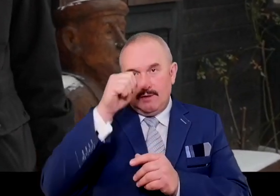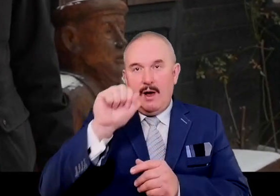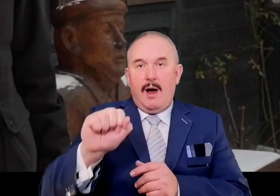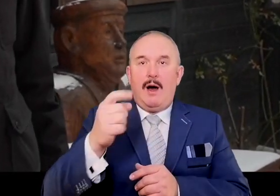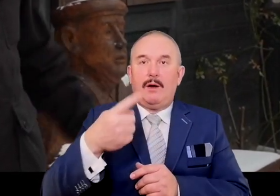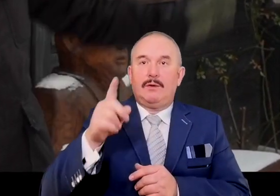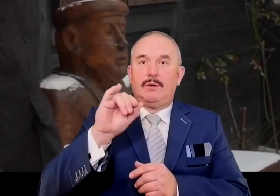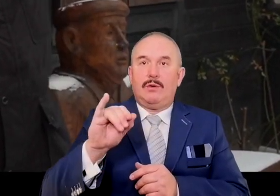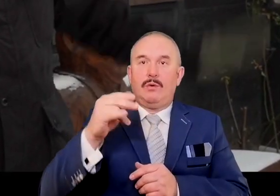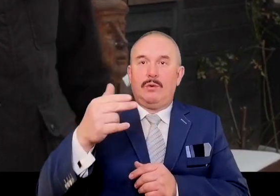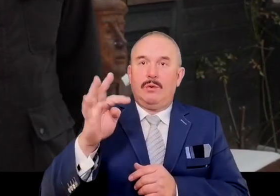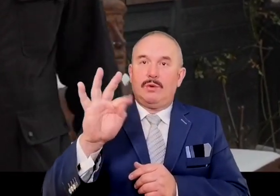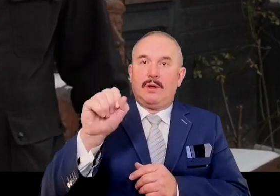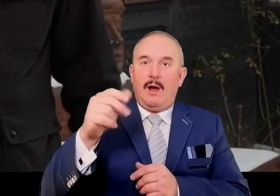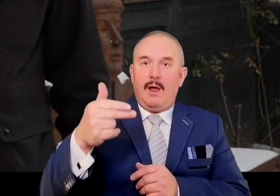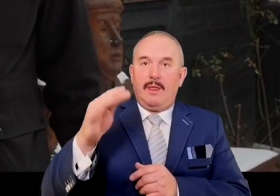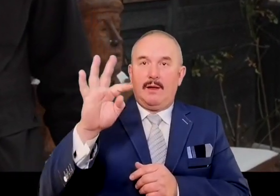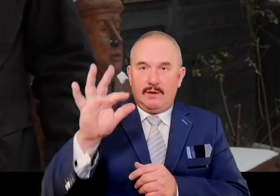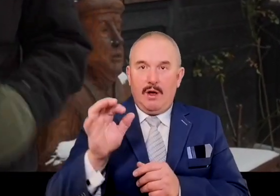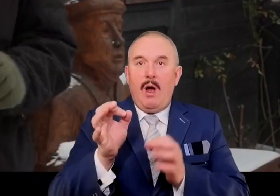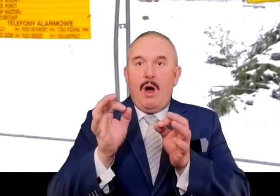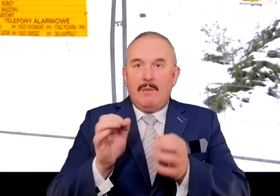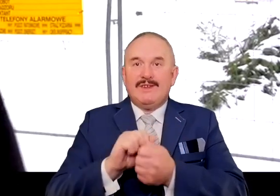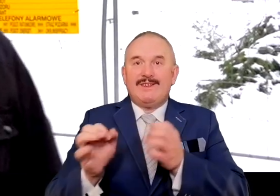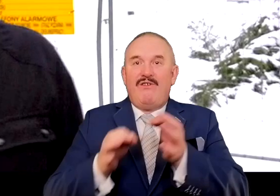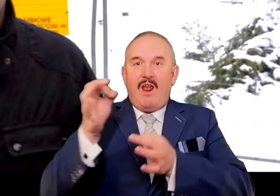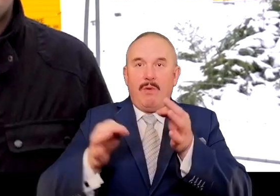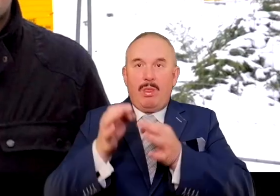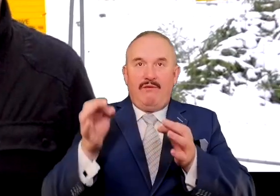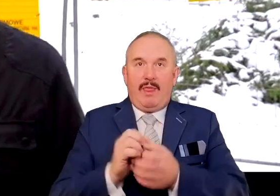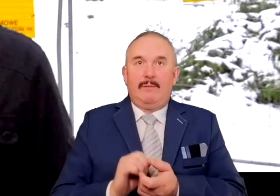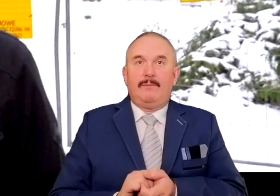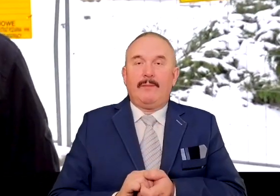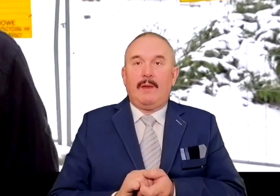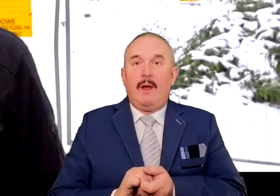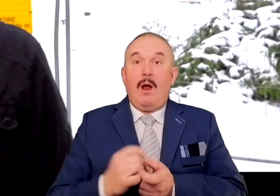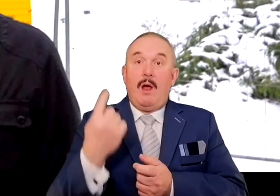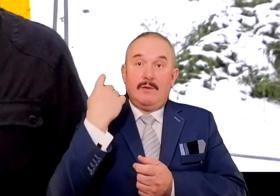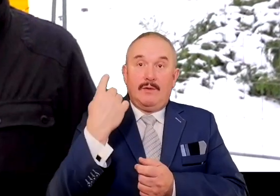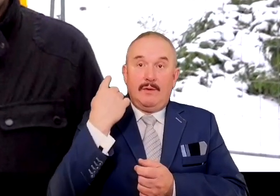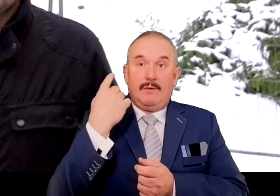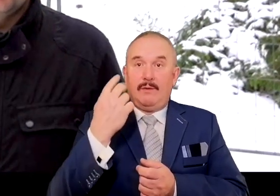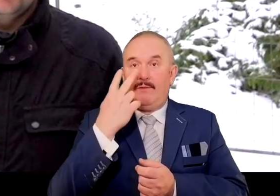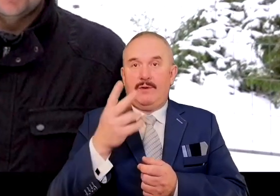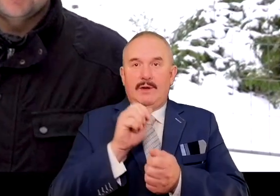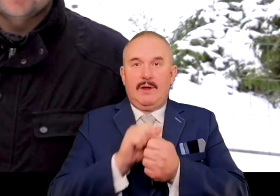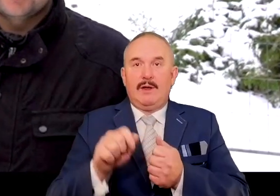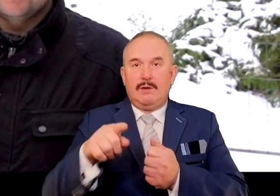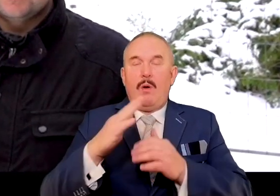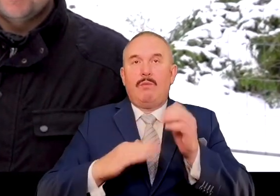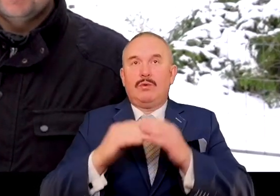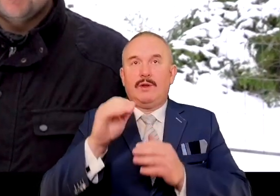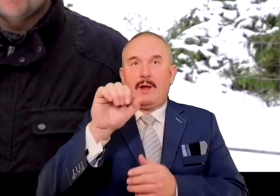adiutantówki, który obecnie jest w remoncie, który pokażę Wam za chwilę. Za moimi plecami budynek adiutantówki, tak jak